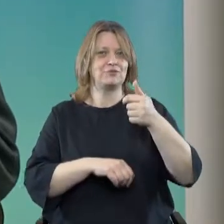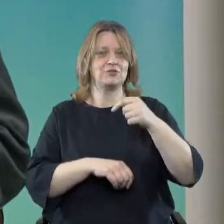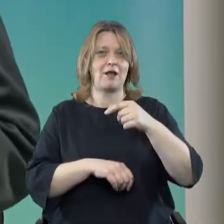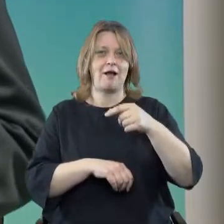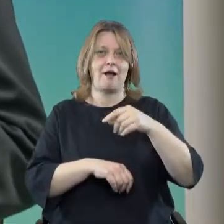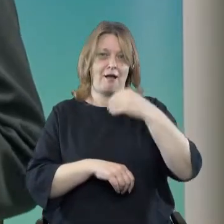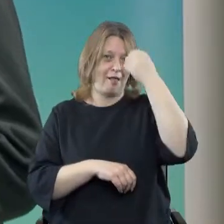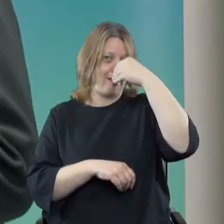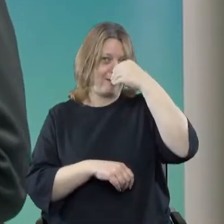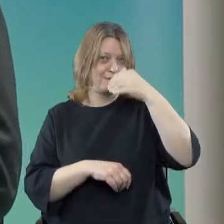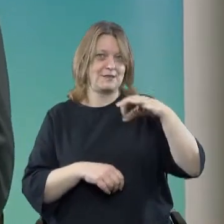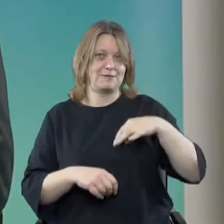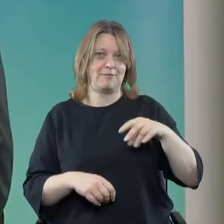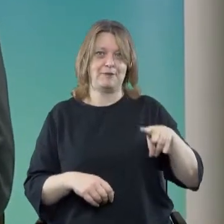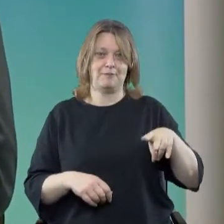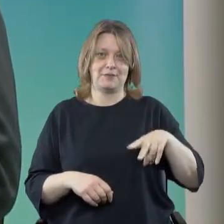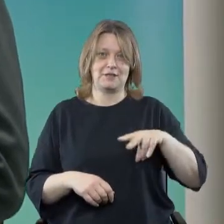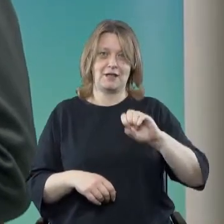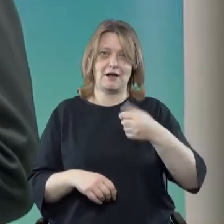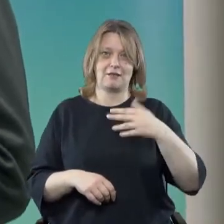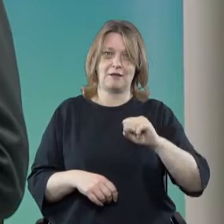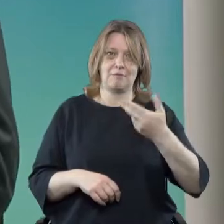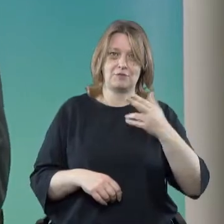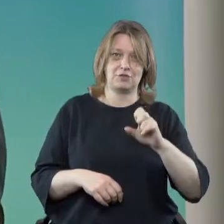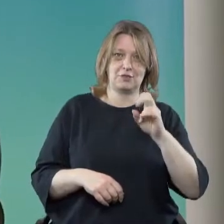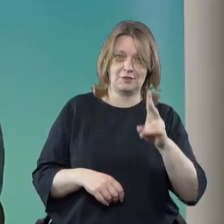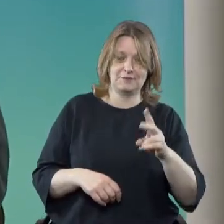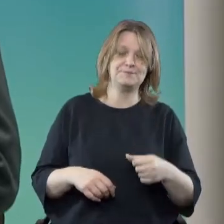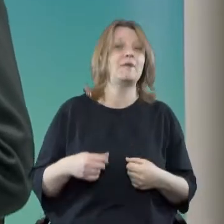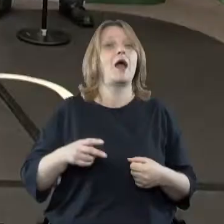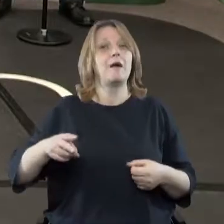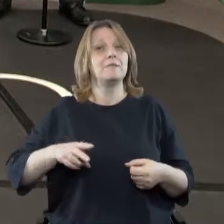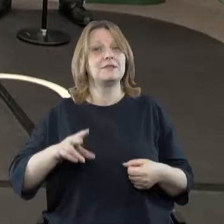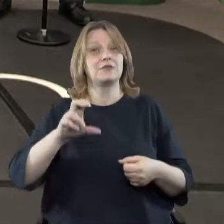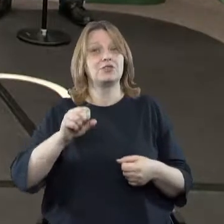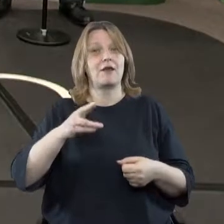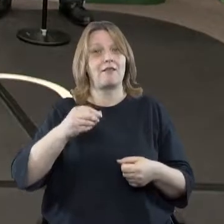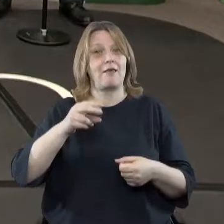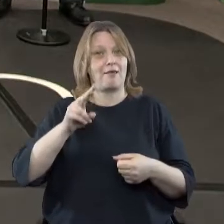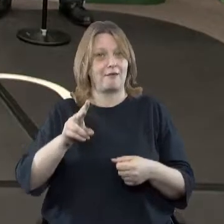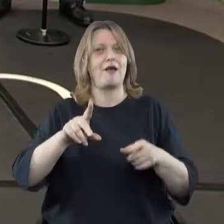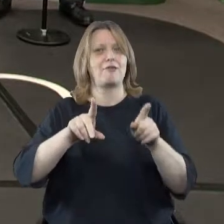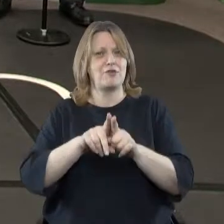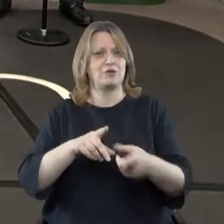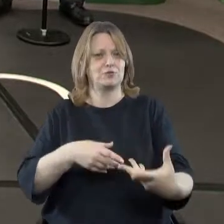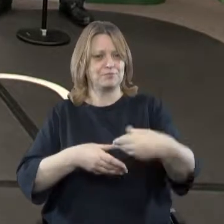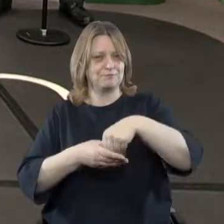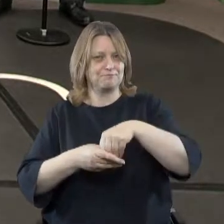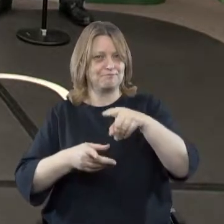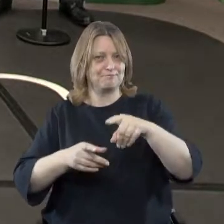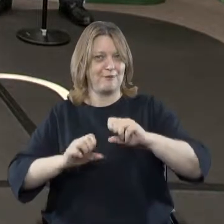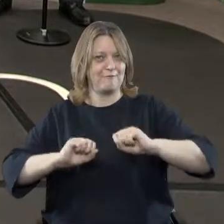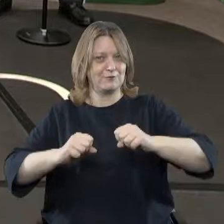Adamczykiem. Pan minister Przemysław Czarnek również włącza się w te działania na